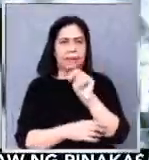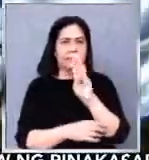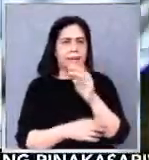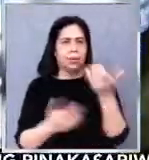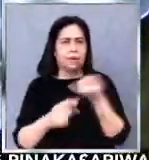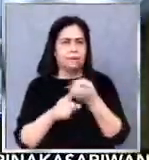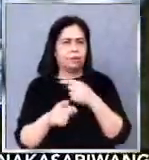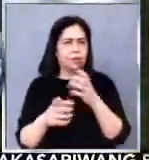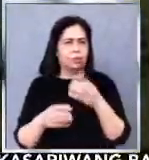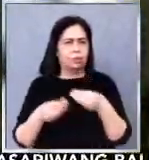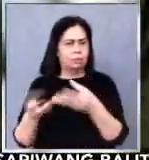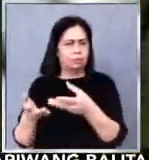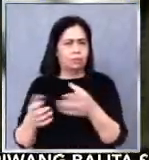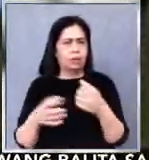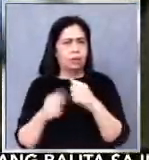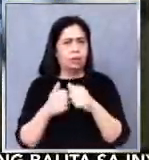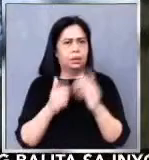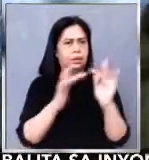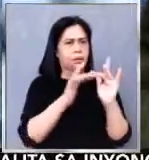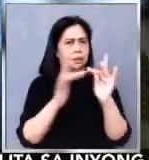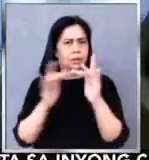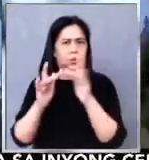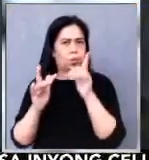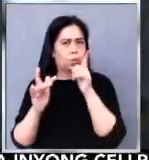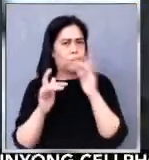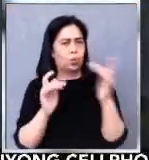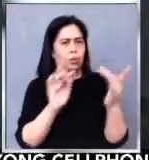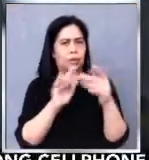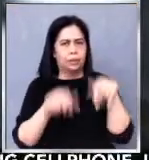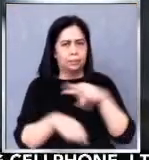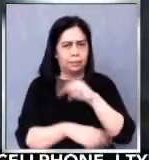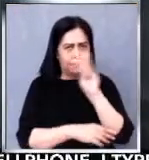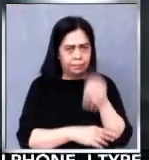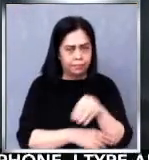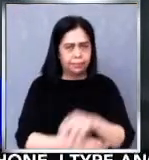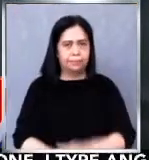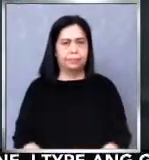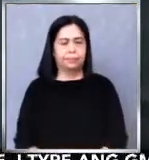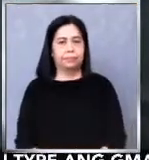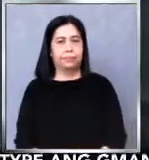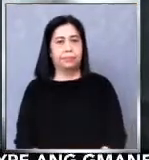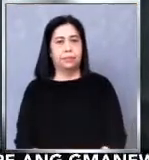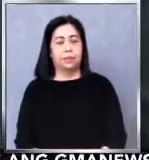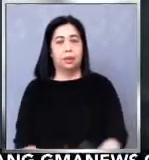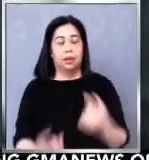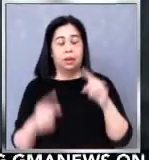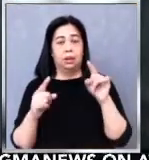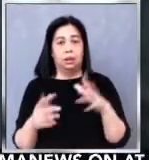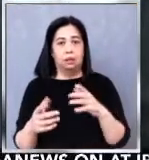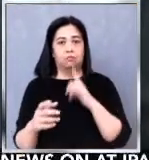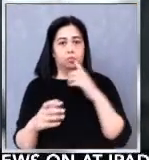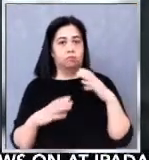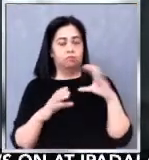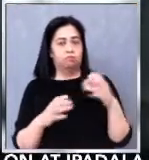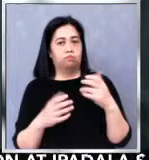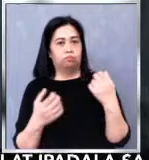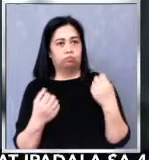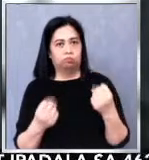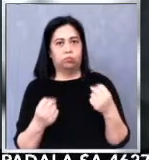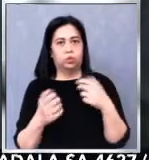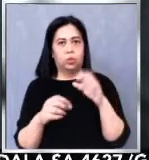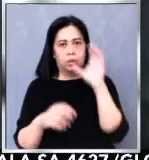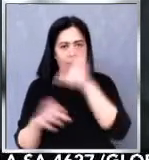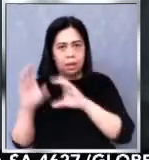at maging ang network ng kanyang parokyano dito sa Metro Manila. Our sharp and committed agents will exhaust all